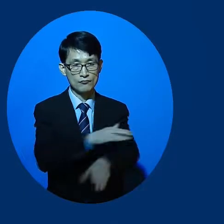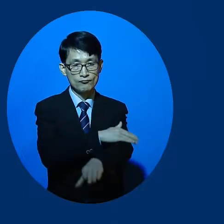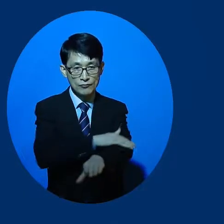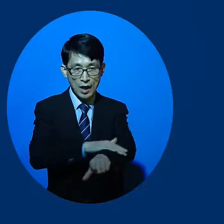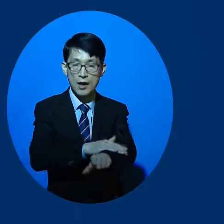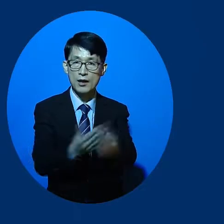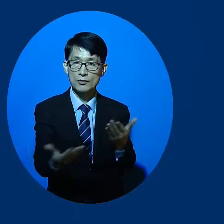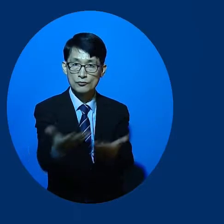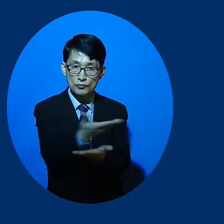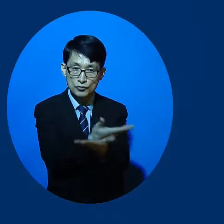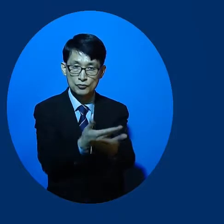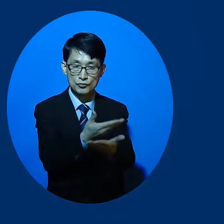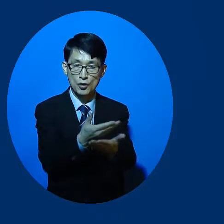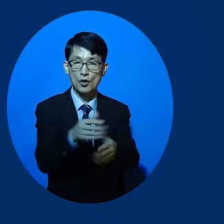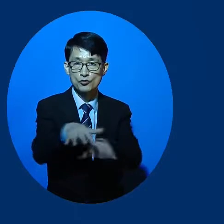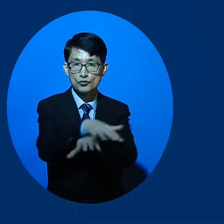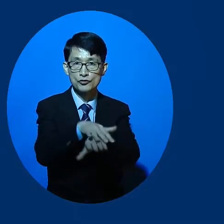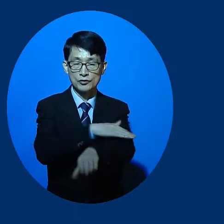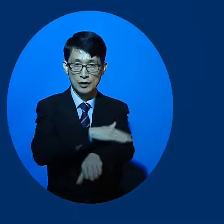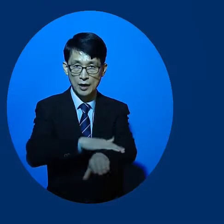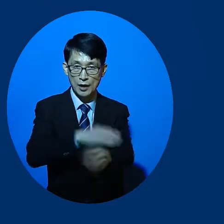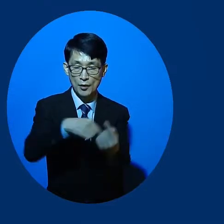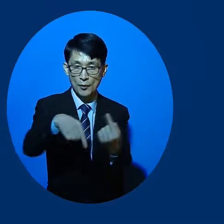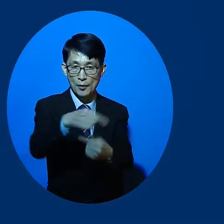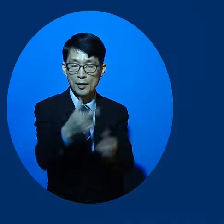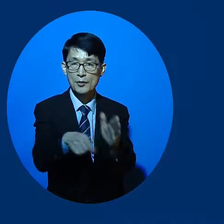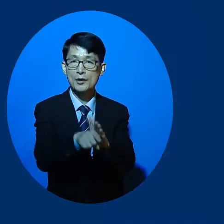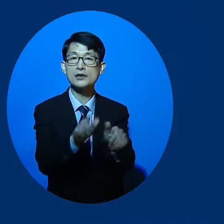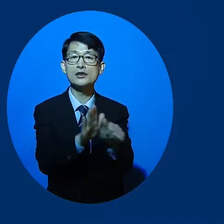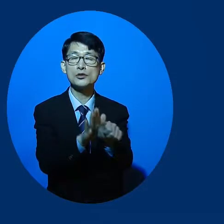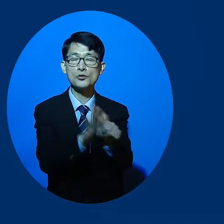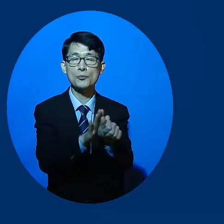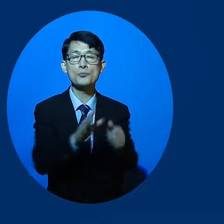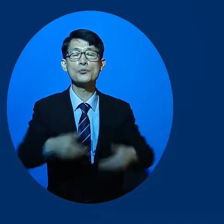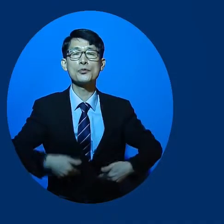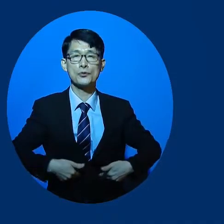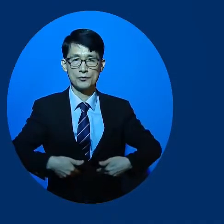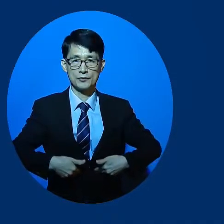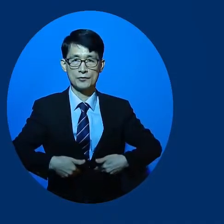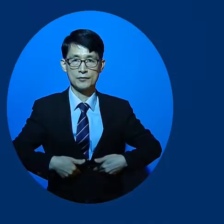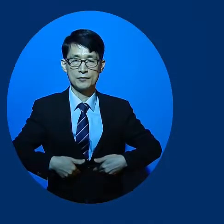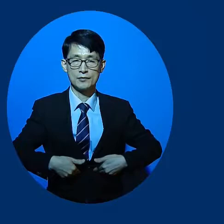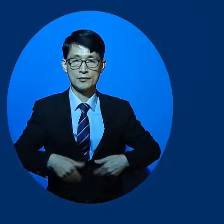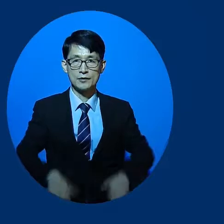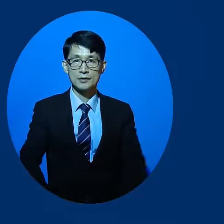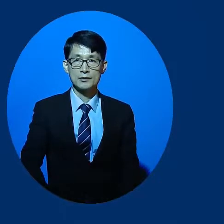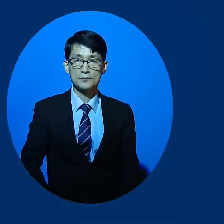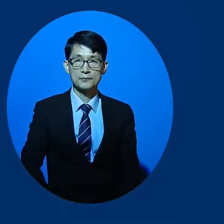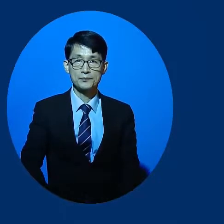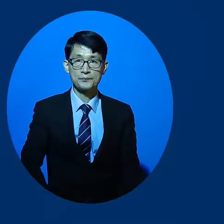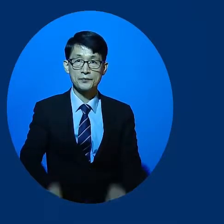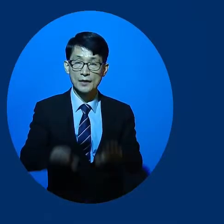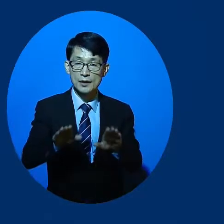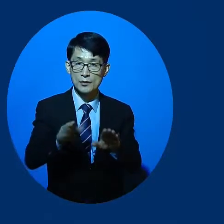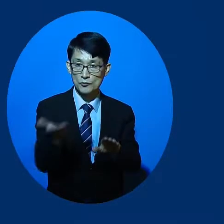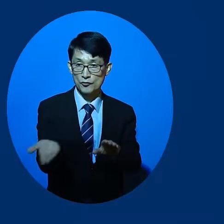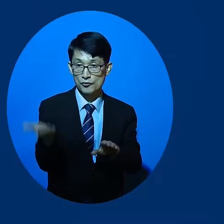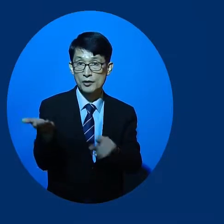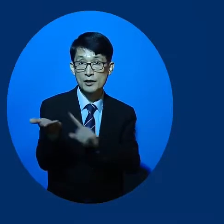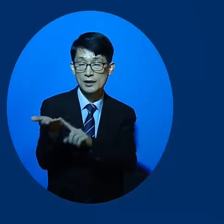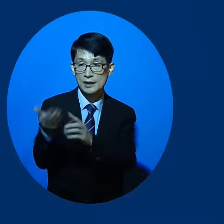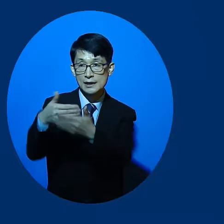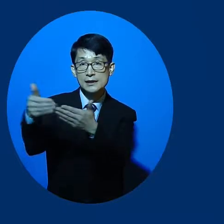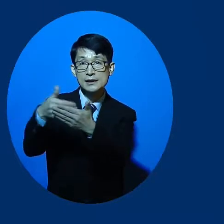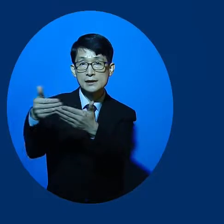수 있도록 하는 지원 정책이 필요할 것으로 판단됩니다. 이를 통해서 화면의 오른쪽